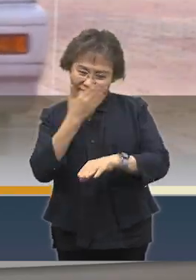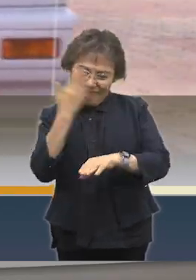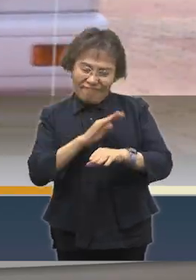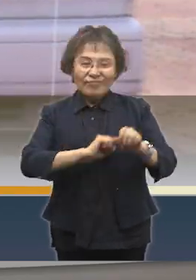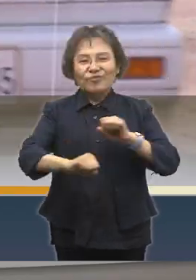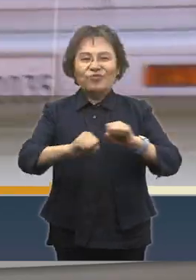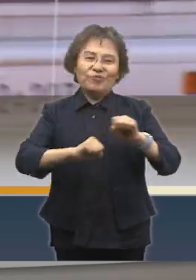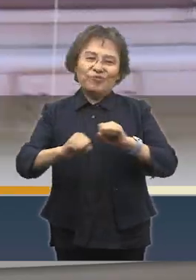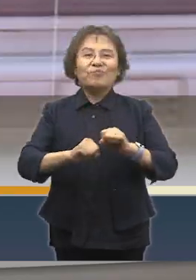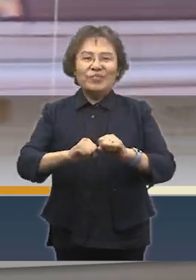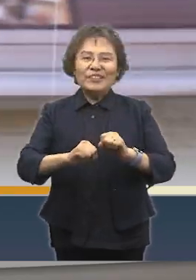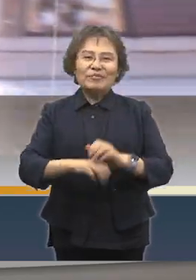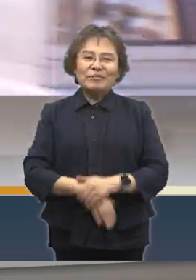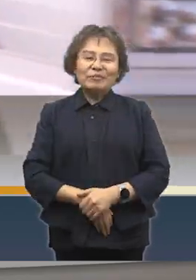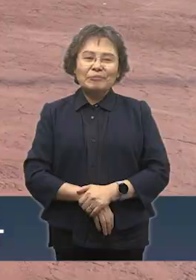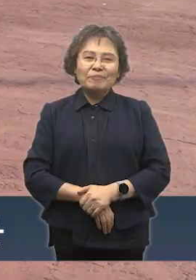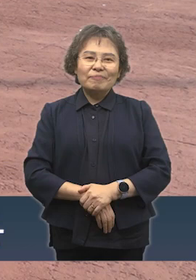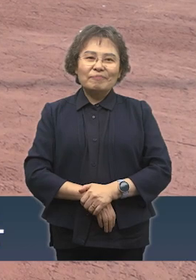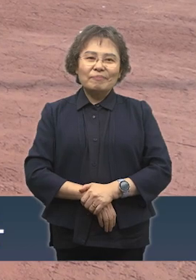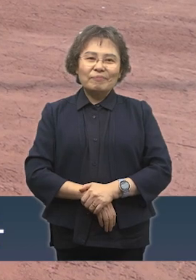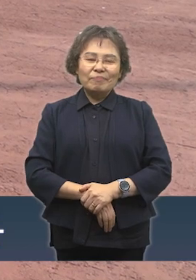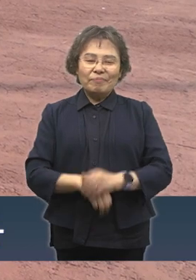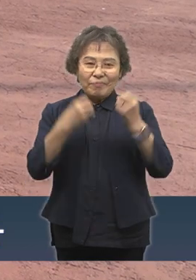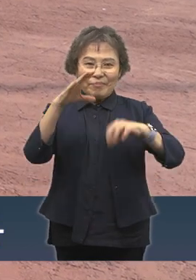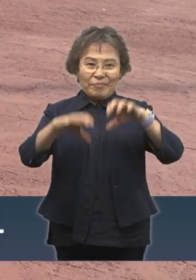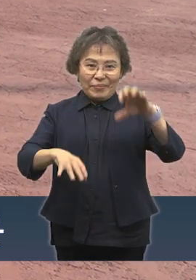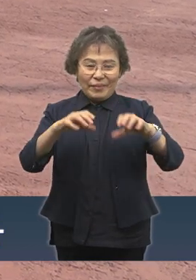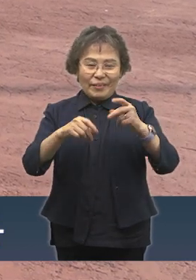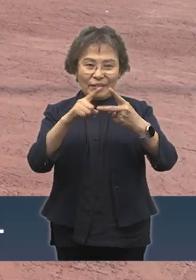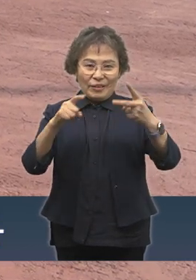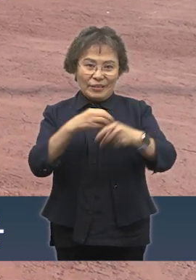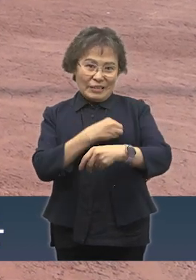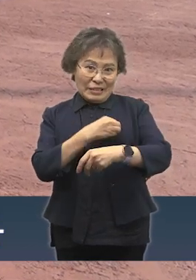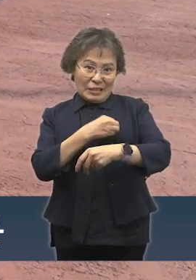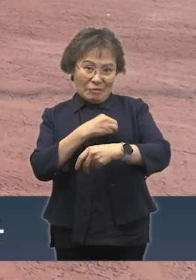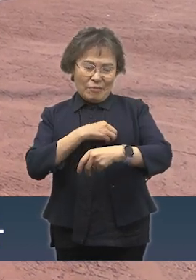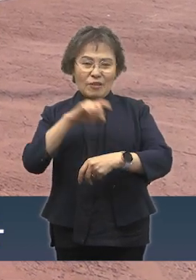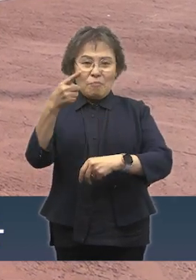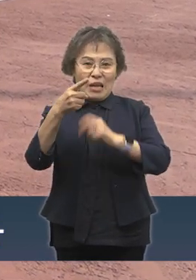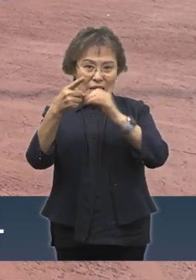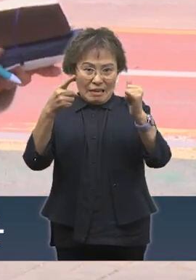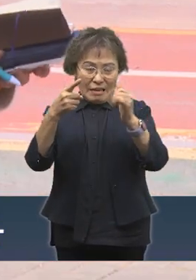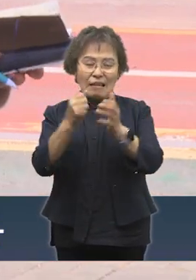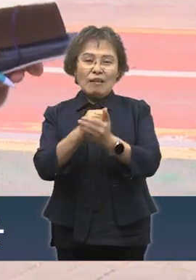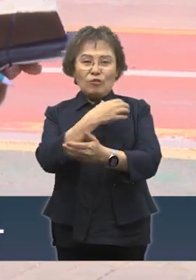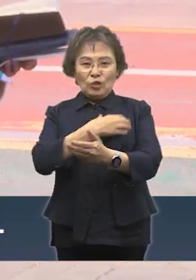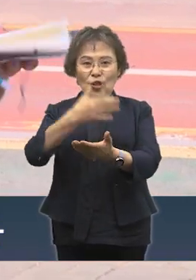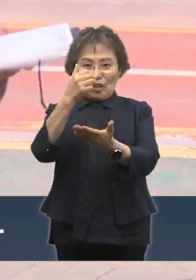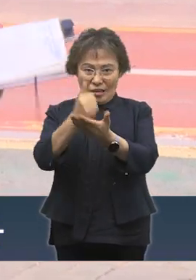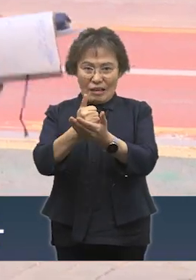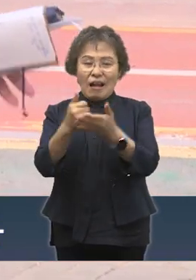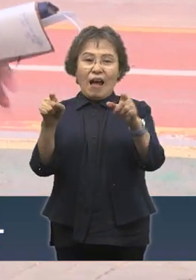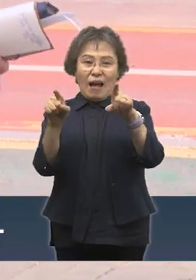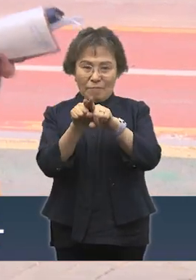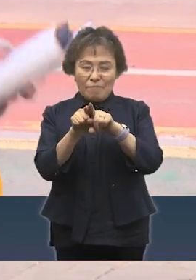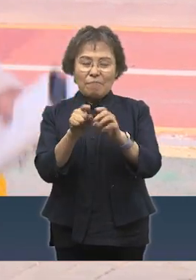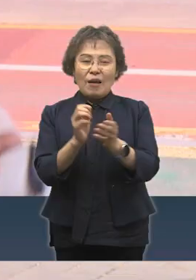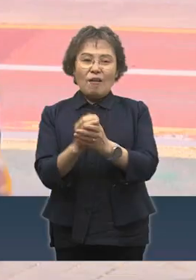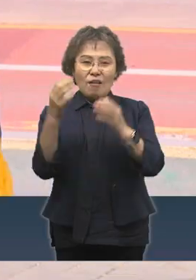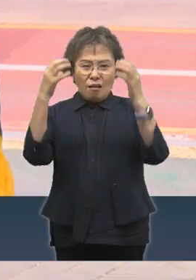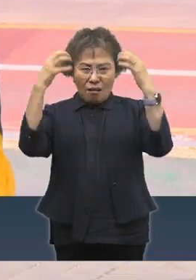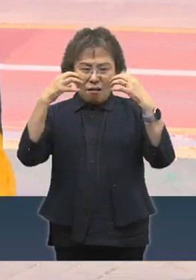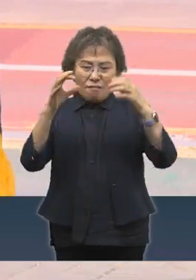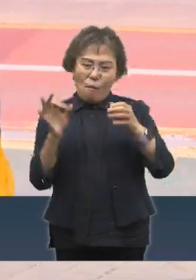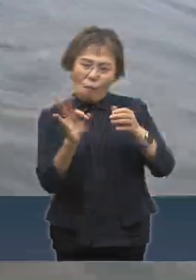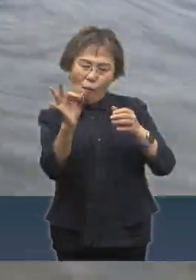정화 활동을 실시했습니다 새마을운동 동대문구 집회회령 동대문구청장은